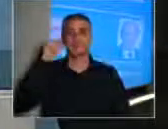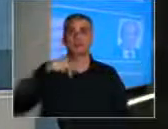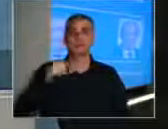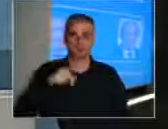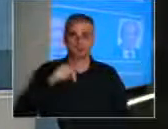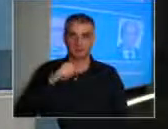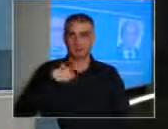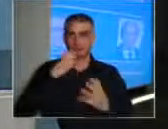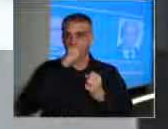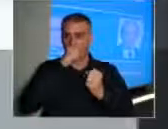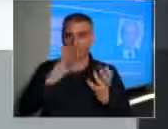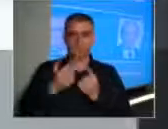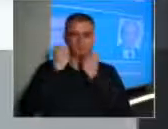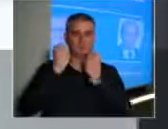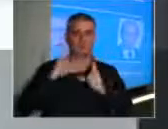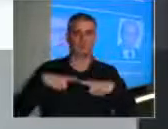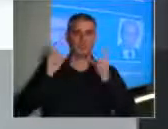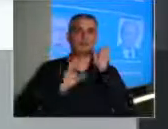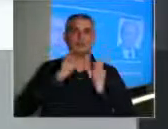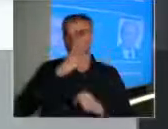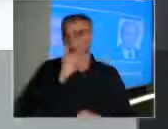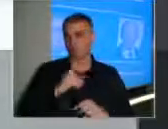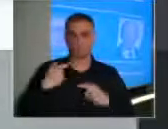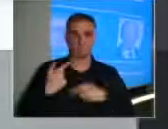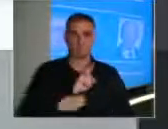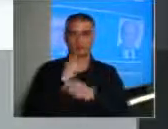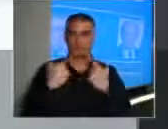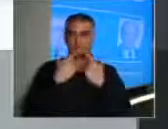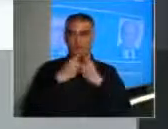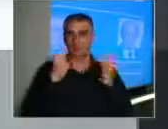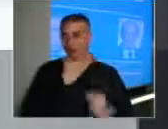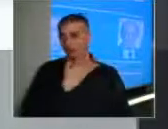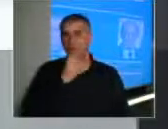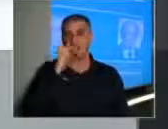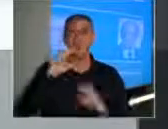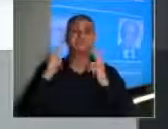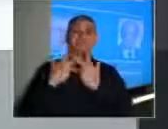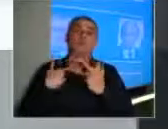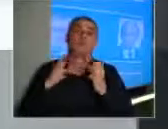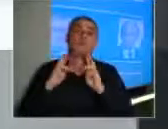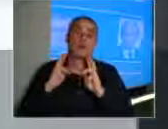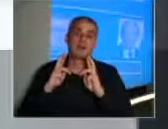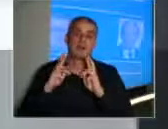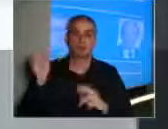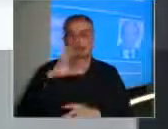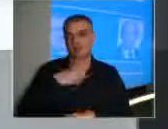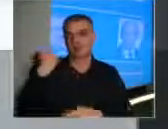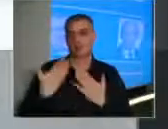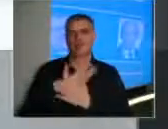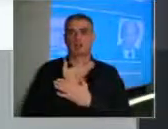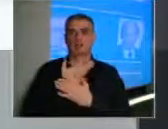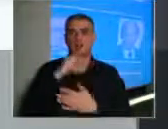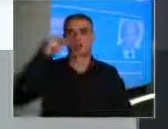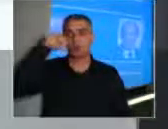בישראל. הצלתי אלפי חיי אדם בדרום בצוק איתן. אבל הציבור, אני מקווה מאוד שיבוא לימין החדש, באות